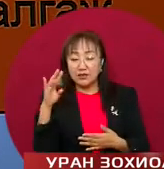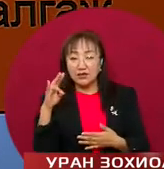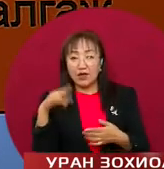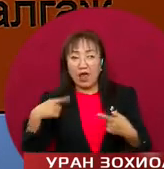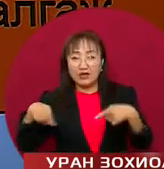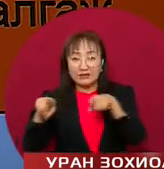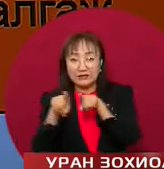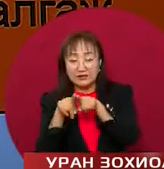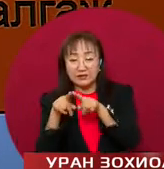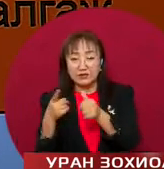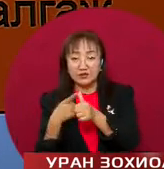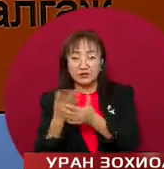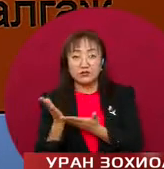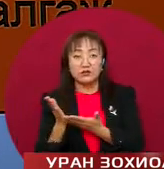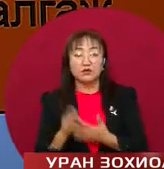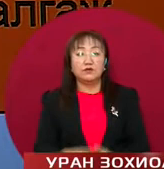адилтгсан.